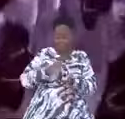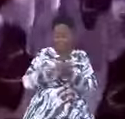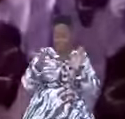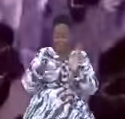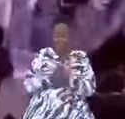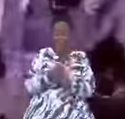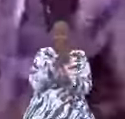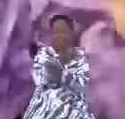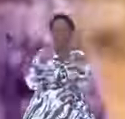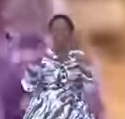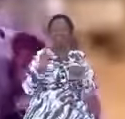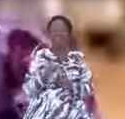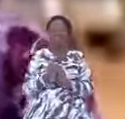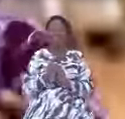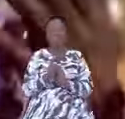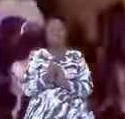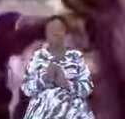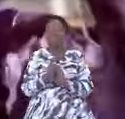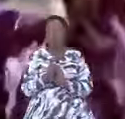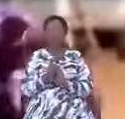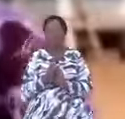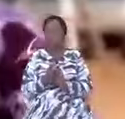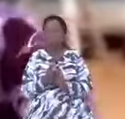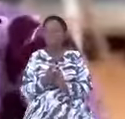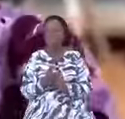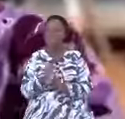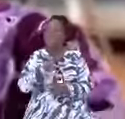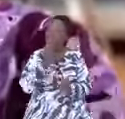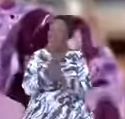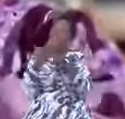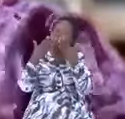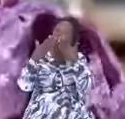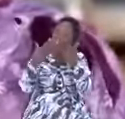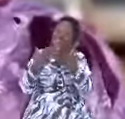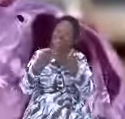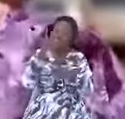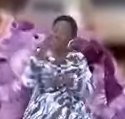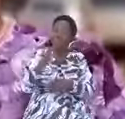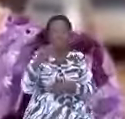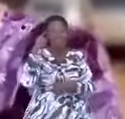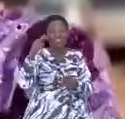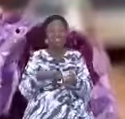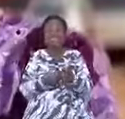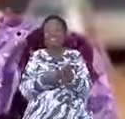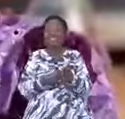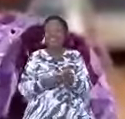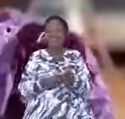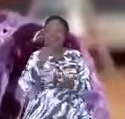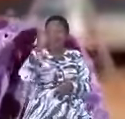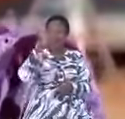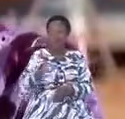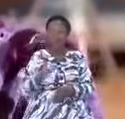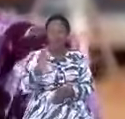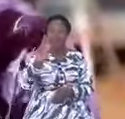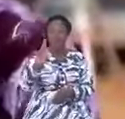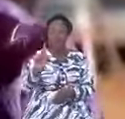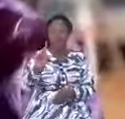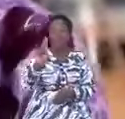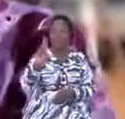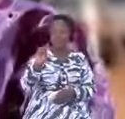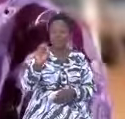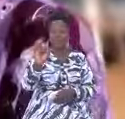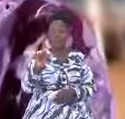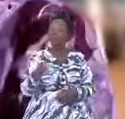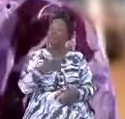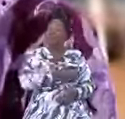parce que oui n'arrêtait pas sain cette cour est de là que vient de commencer sa est tout le monde et ce à cause des croisades